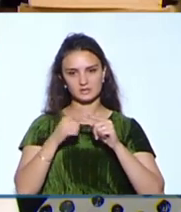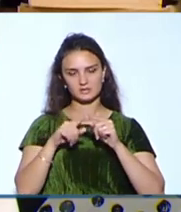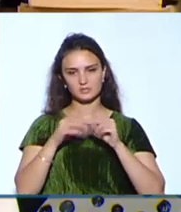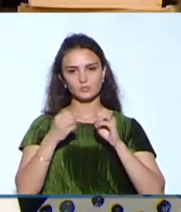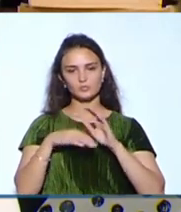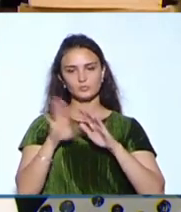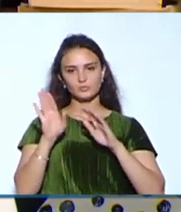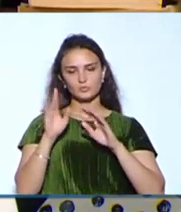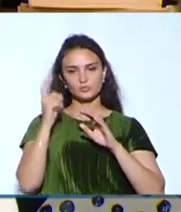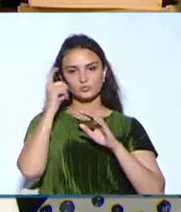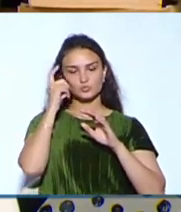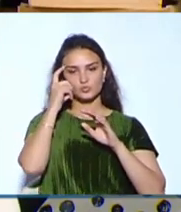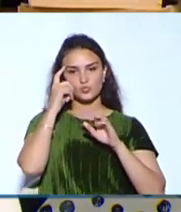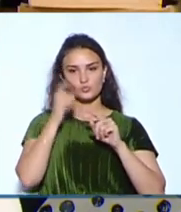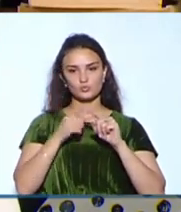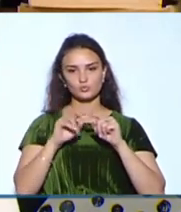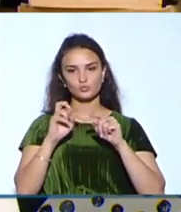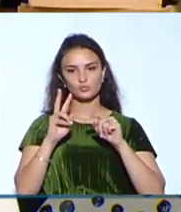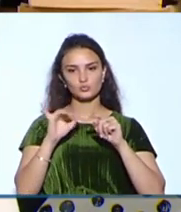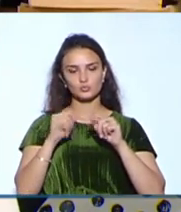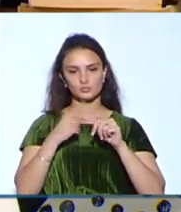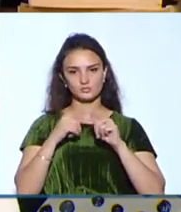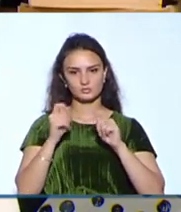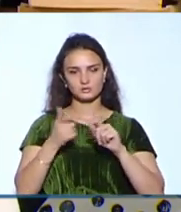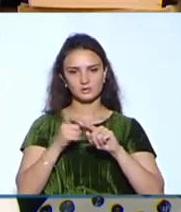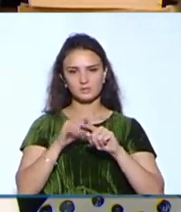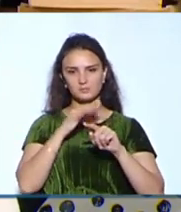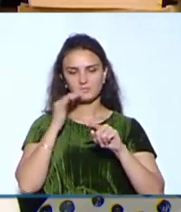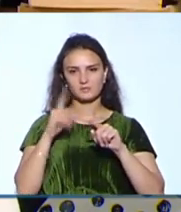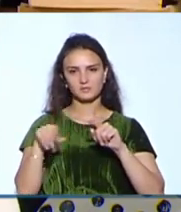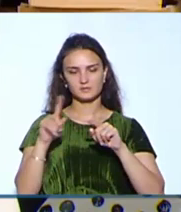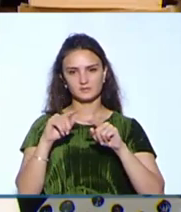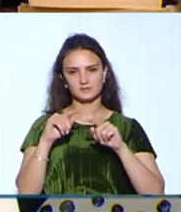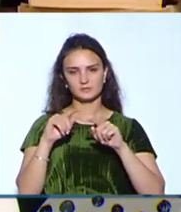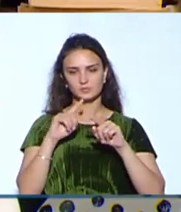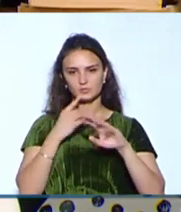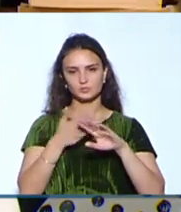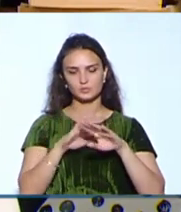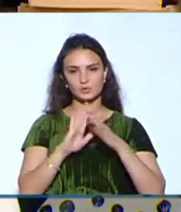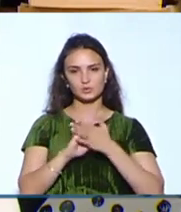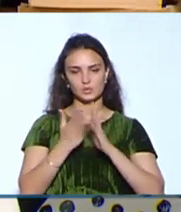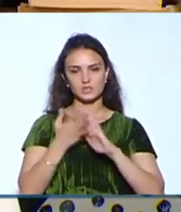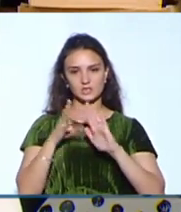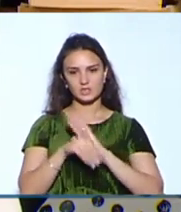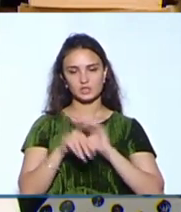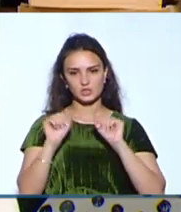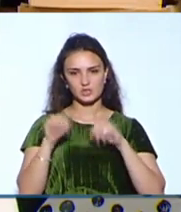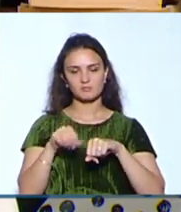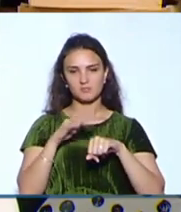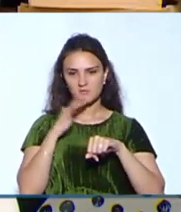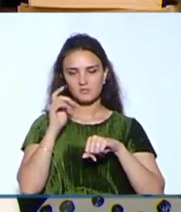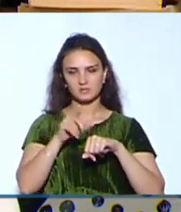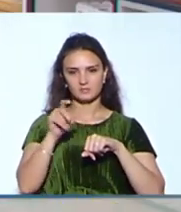არის უფრო ჭკუა, რასაც ვეძახით ჩვენ, და ძალიან ბევრ რთულ სიტუაციაში შეიძლება